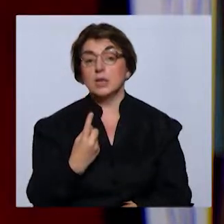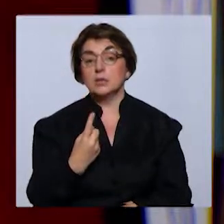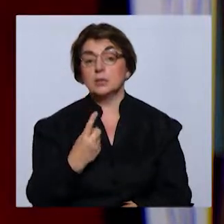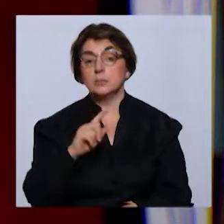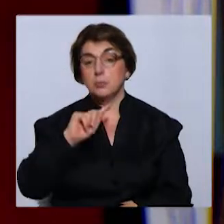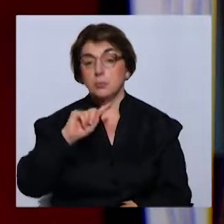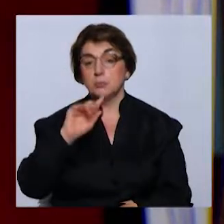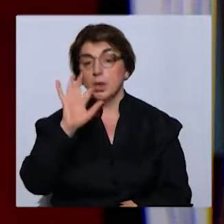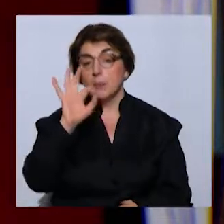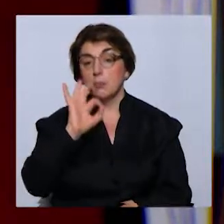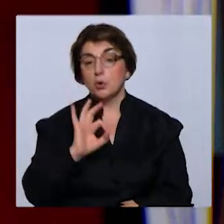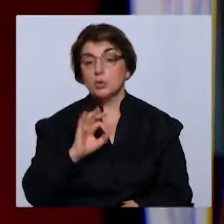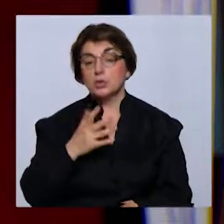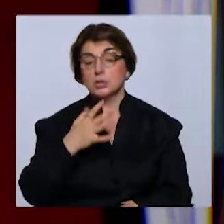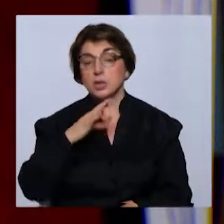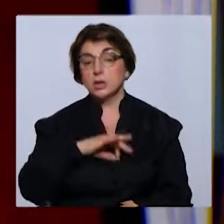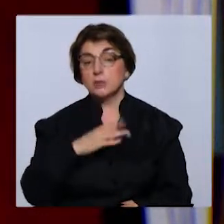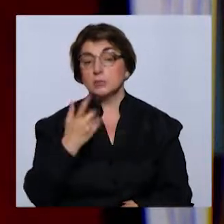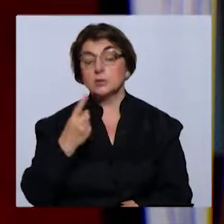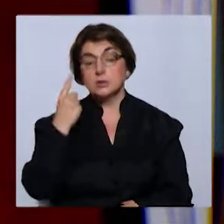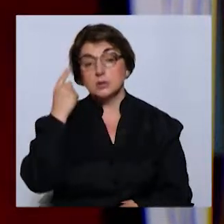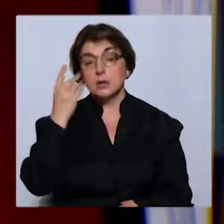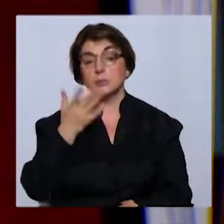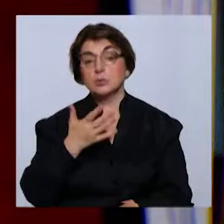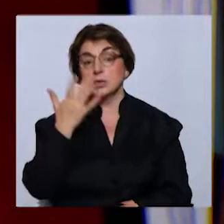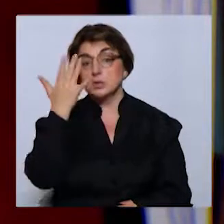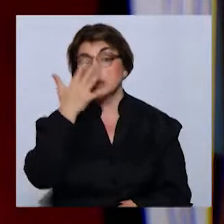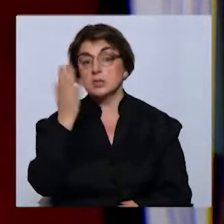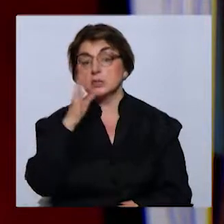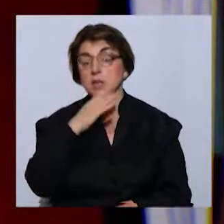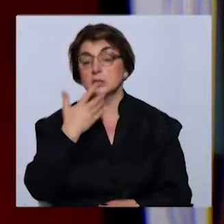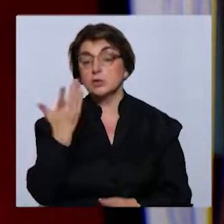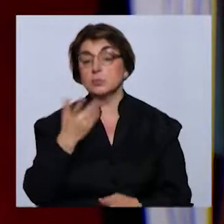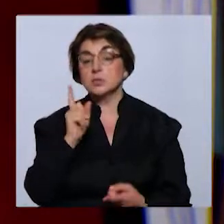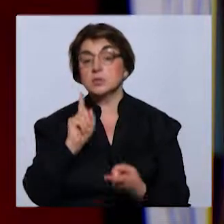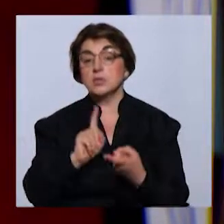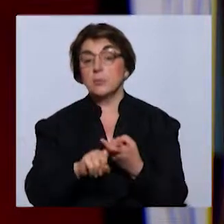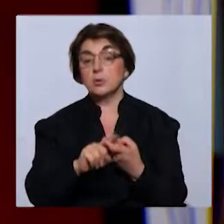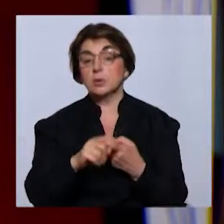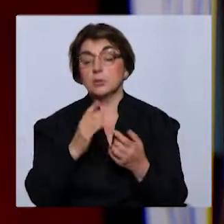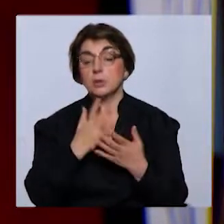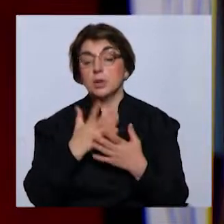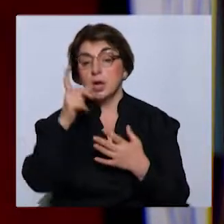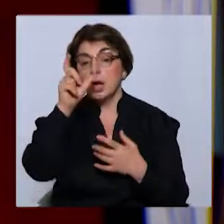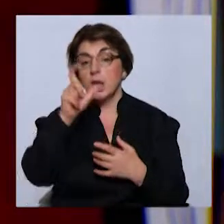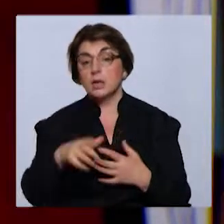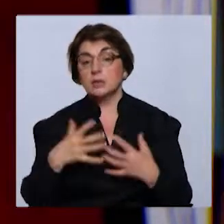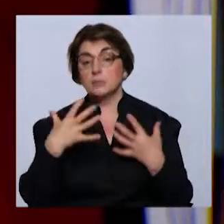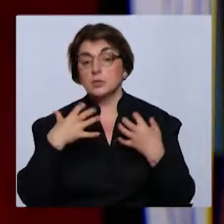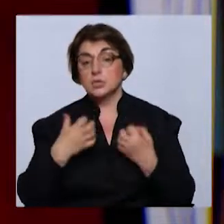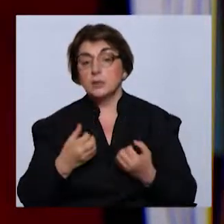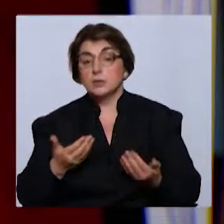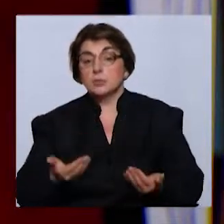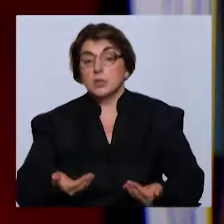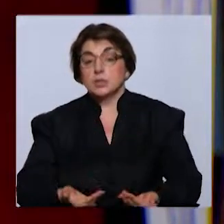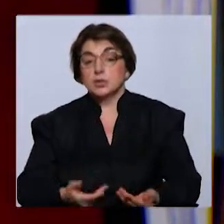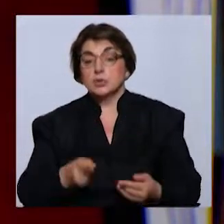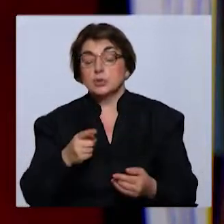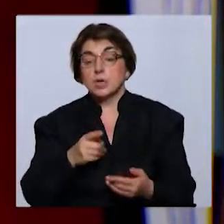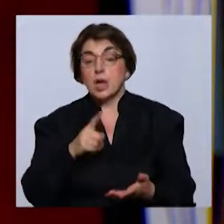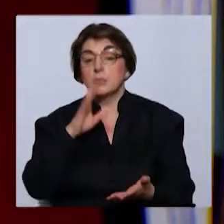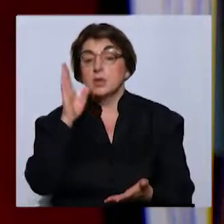გამოყენებადი მხოლოდ 1%. და წარმოიდგინეთ, რომ წყალზე, რომელზედაც დამოკიდებულია ჩვენი ჯანმრთელობა და სიცოცხლე, აი ამ